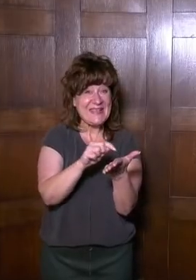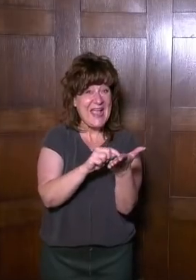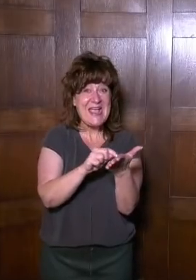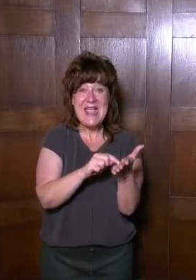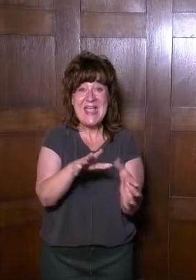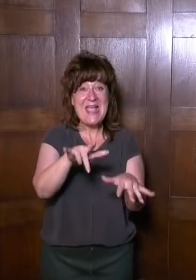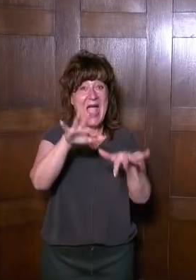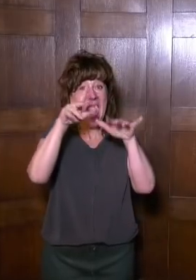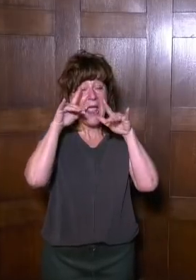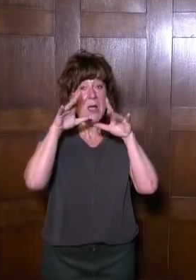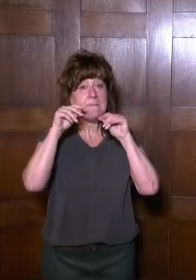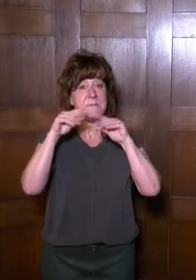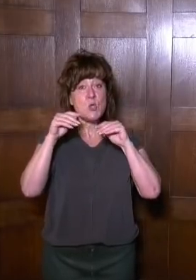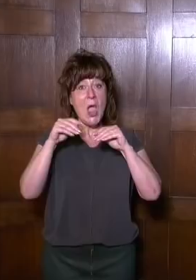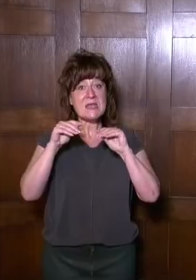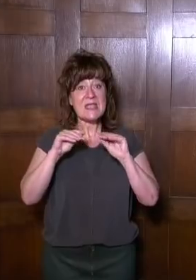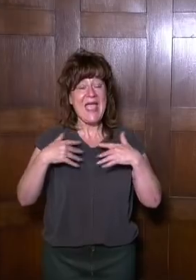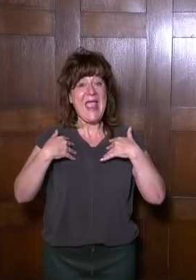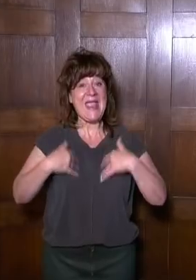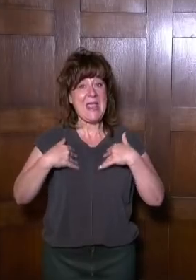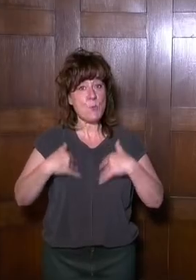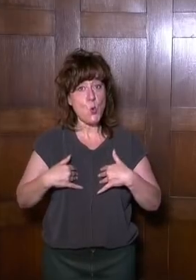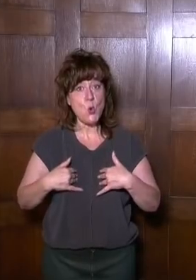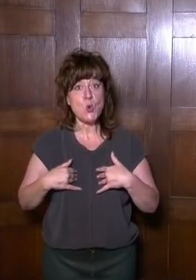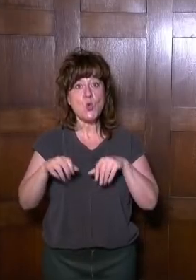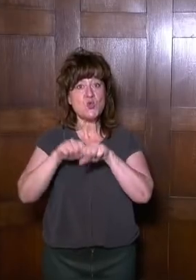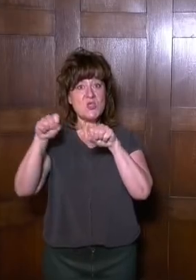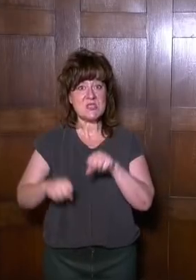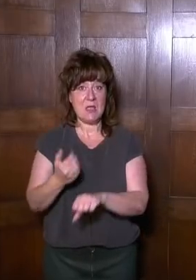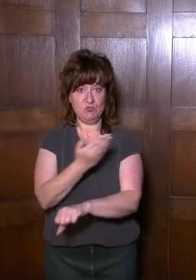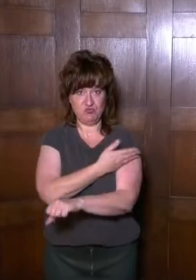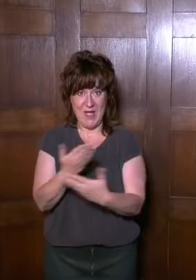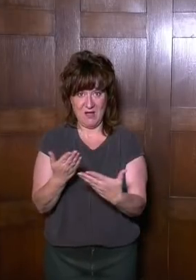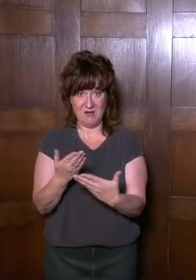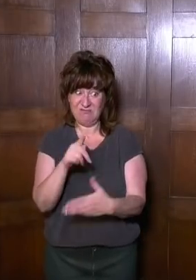zu einer nachhaltigen Schwäche in der Ausbildung des Immunsystems der Kinder führen, jetzt